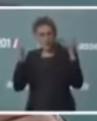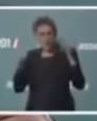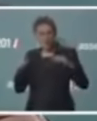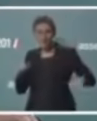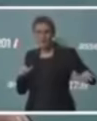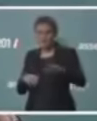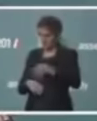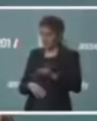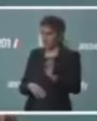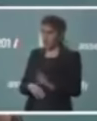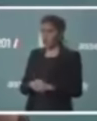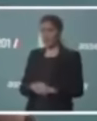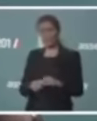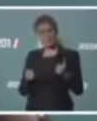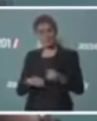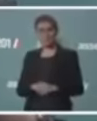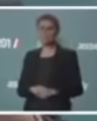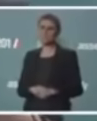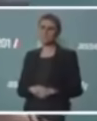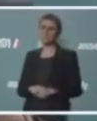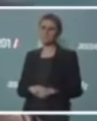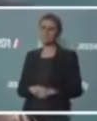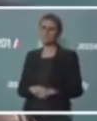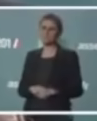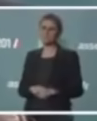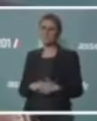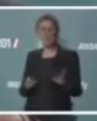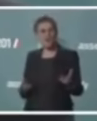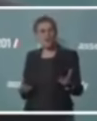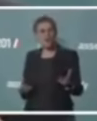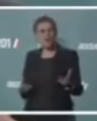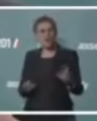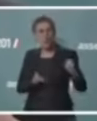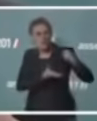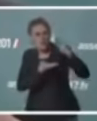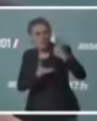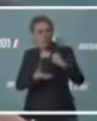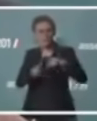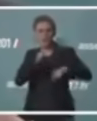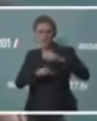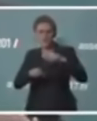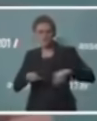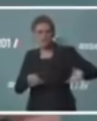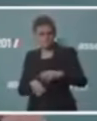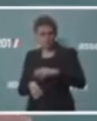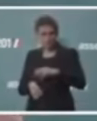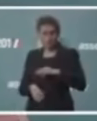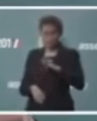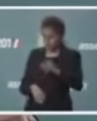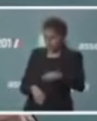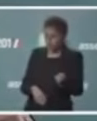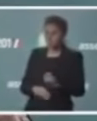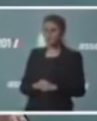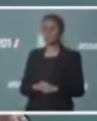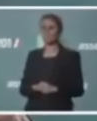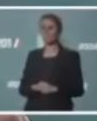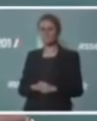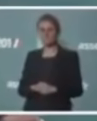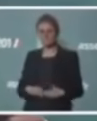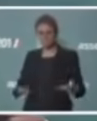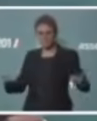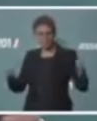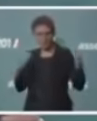J'ai dit oui. Il m'a dit: ah, c'est bien. Il me dit: vous avez un patrimoine locatif? Ah, je dis: bah oui, oui, oui. Eh